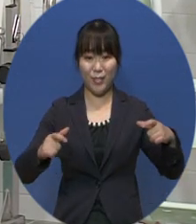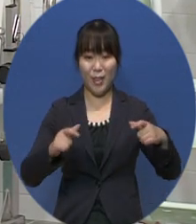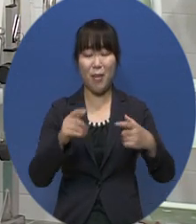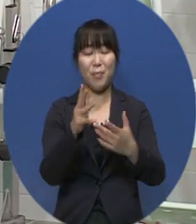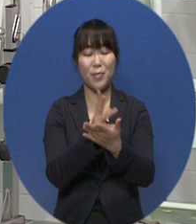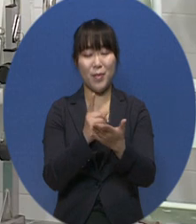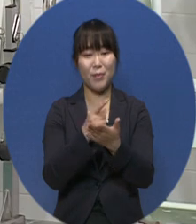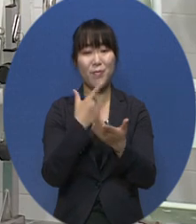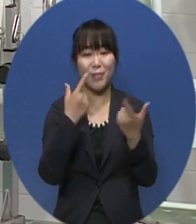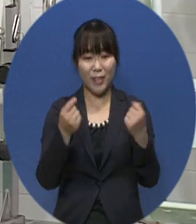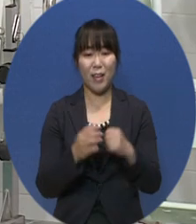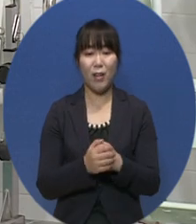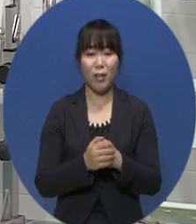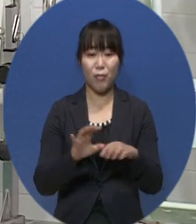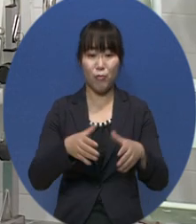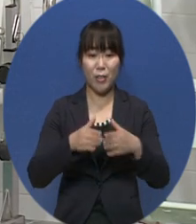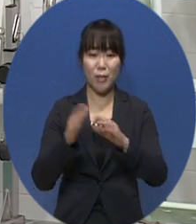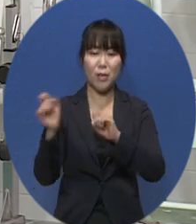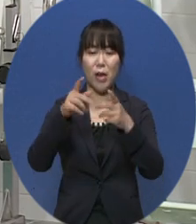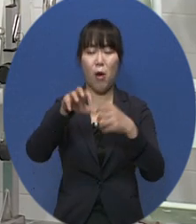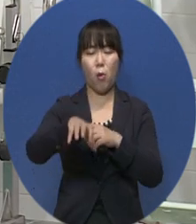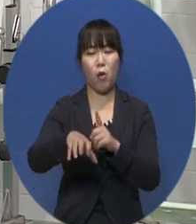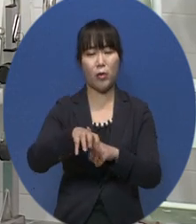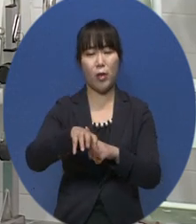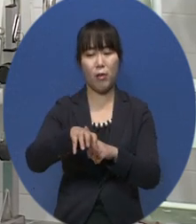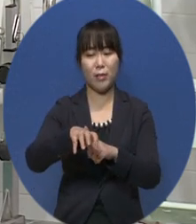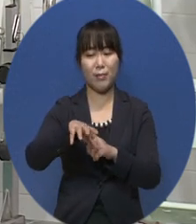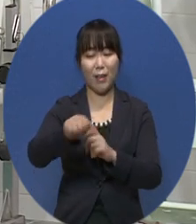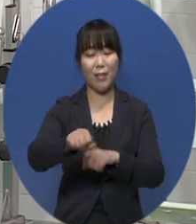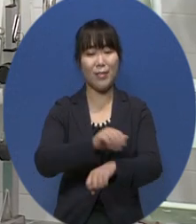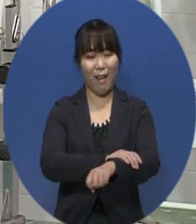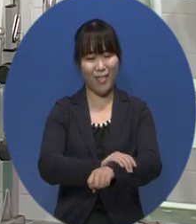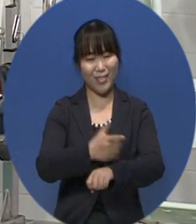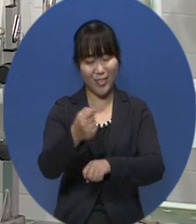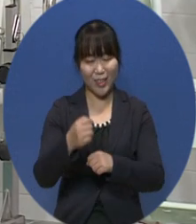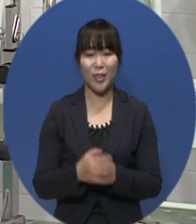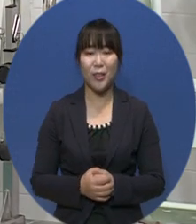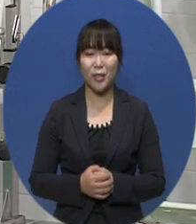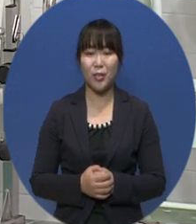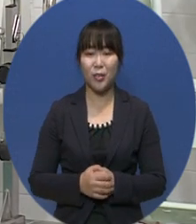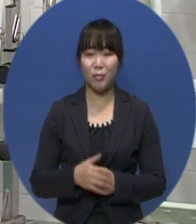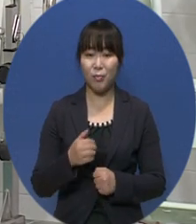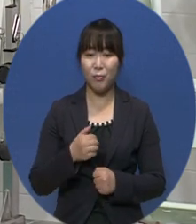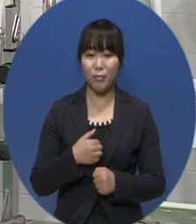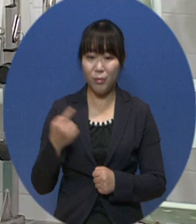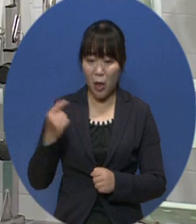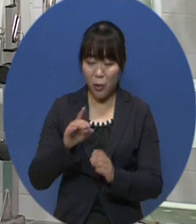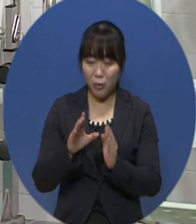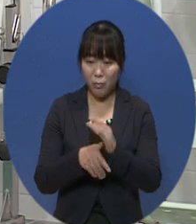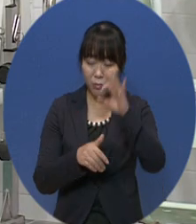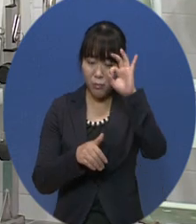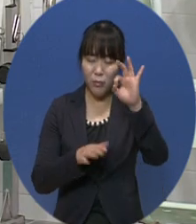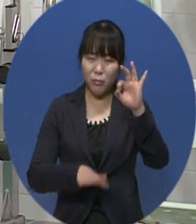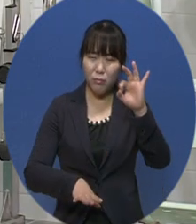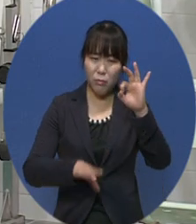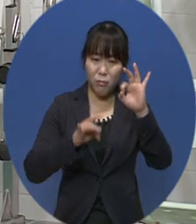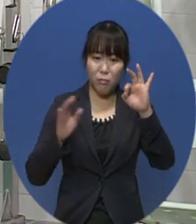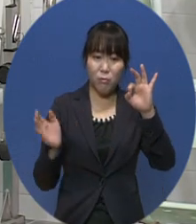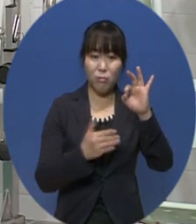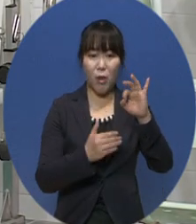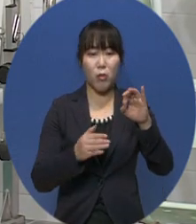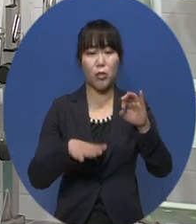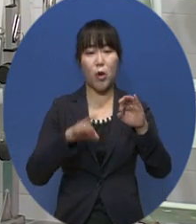네. 그래서 국립재활원의 위치를 지금 잘 잡은 것 같습니다. 예. 그런 네. 것 같습니다. 그리고 네. 제가 이게 들어오다 보니까, 아, 처음부터